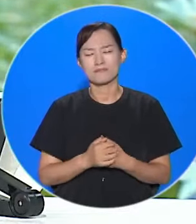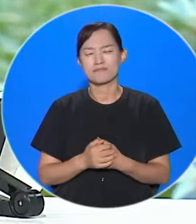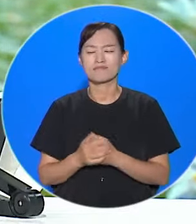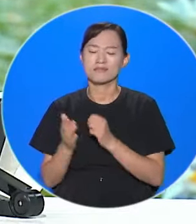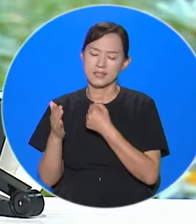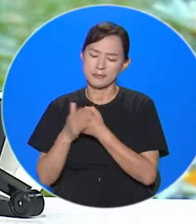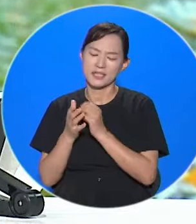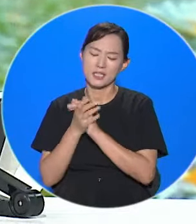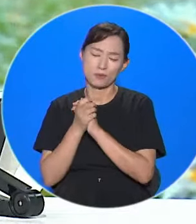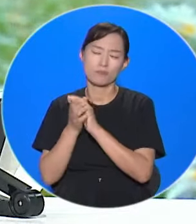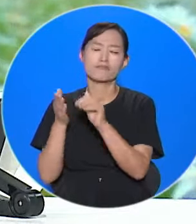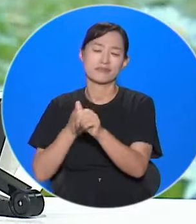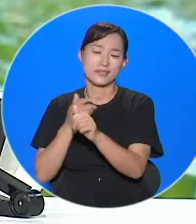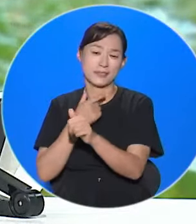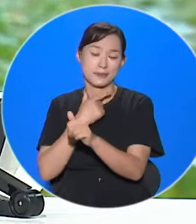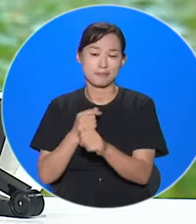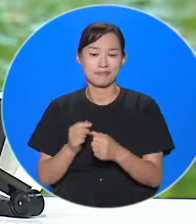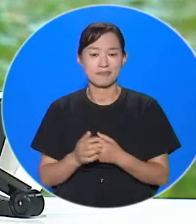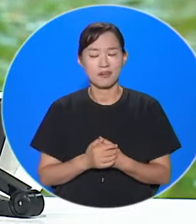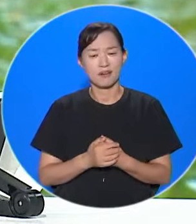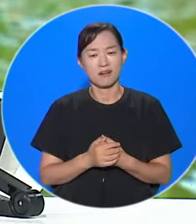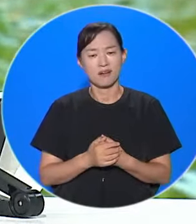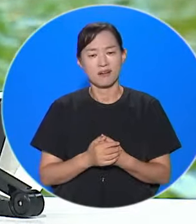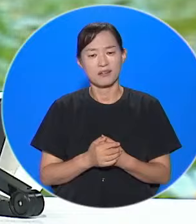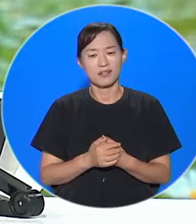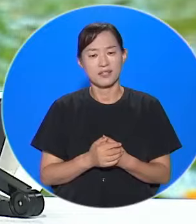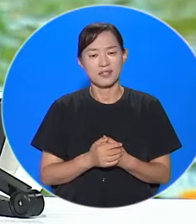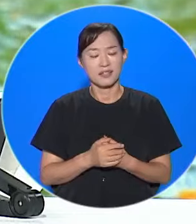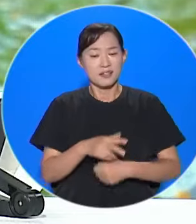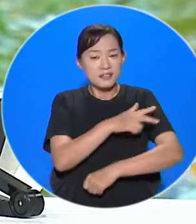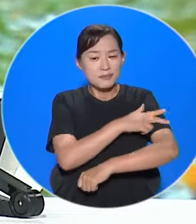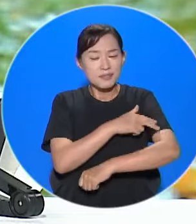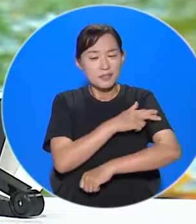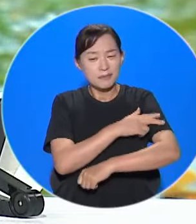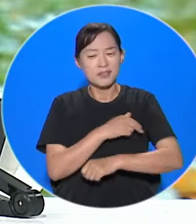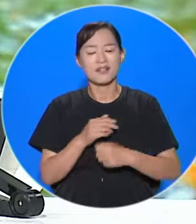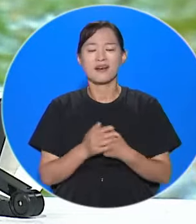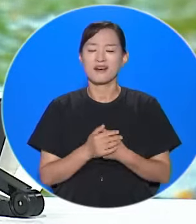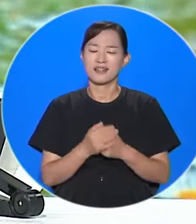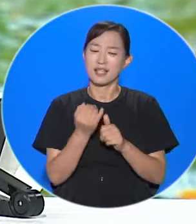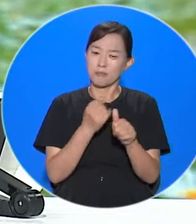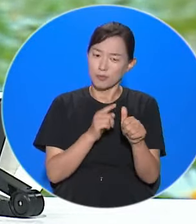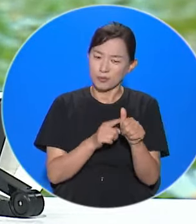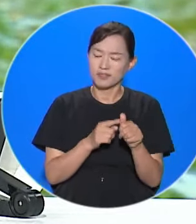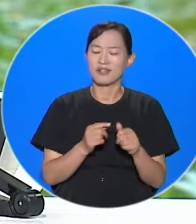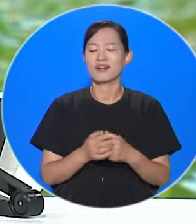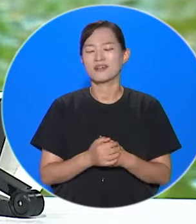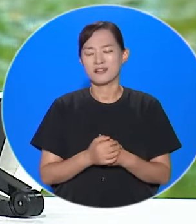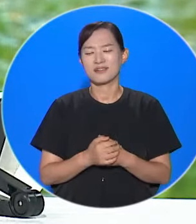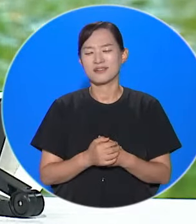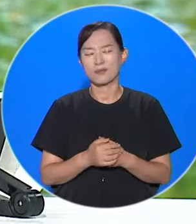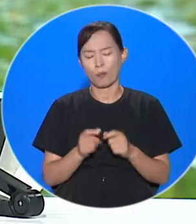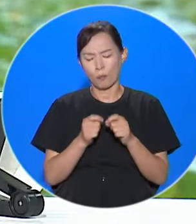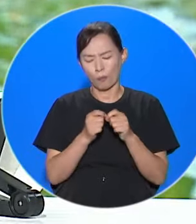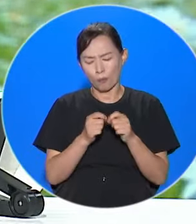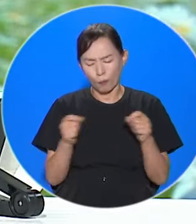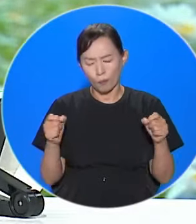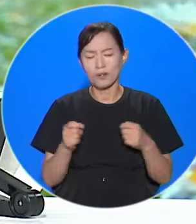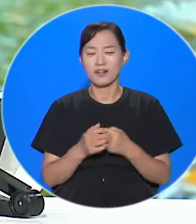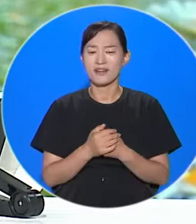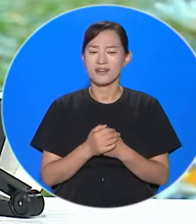좀 부탁드리겠습니다. 네, 아유, 참 우리 박수진 집사님이나 남편분이나 오랜 시간